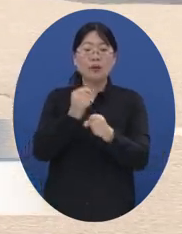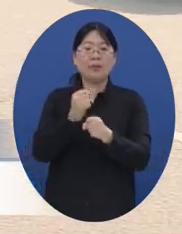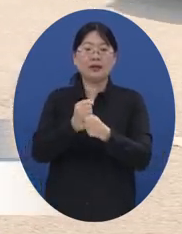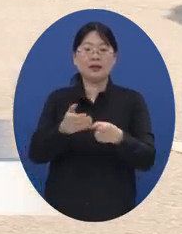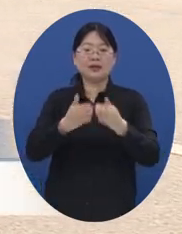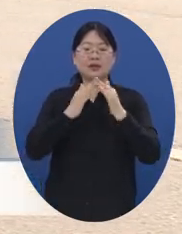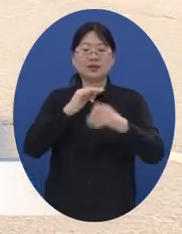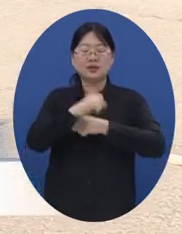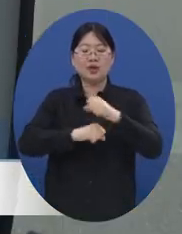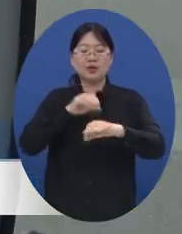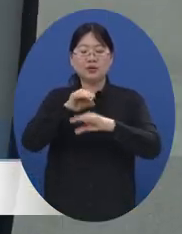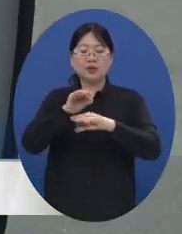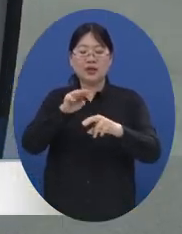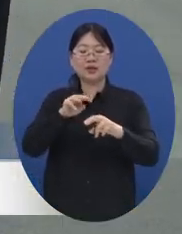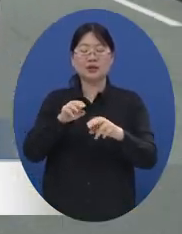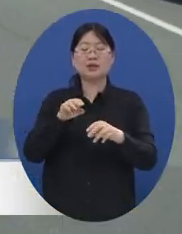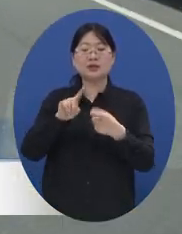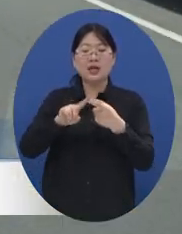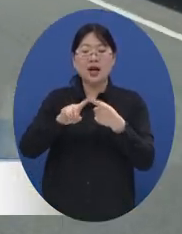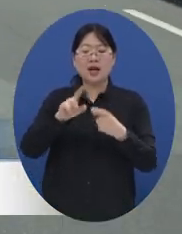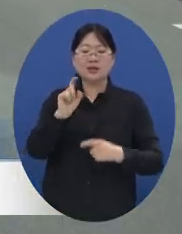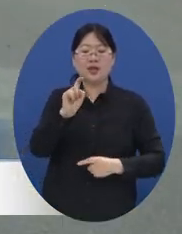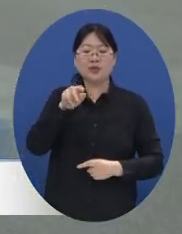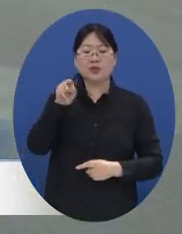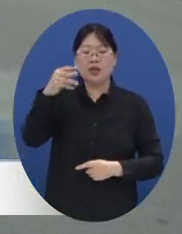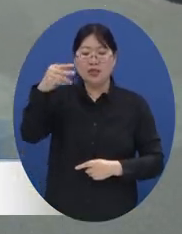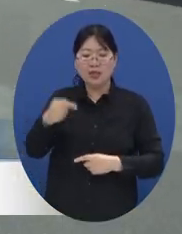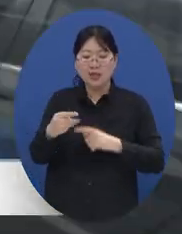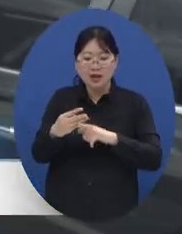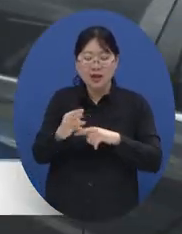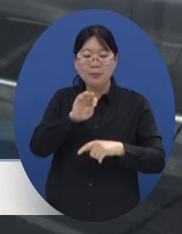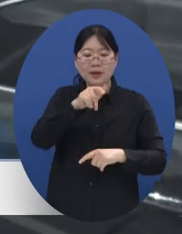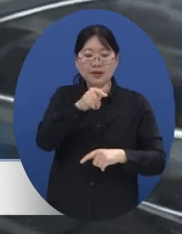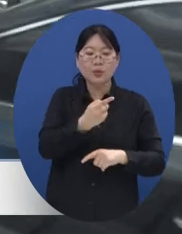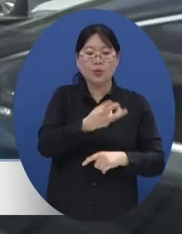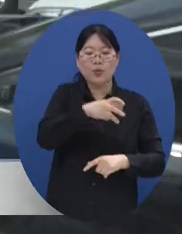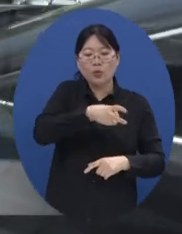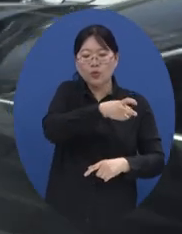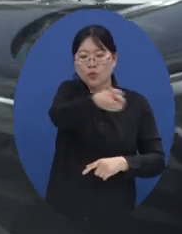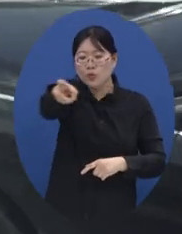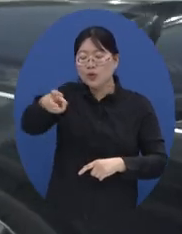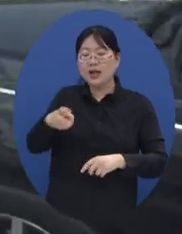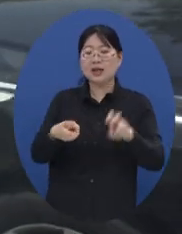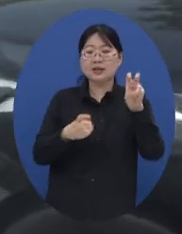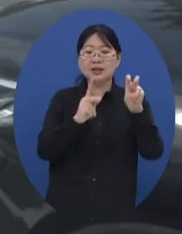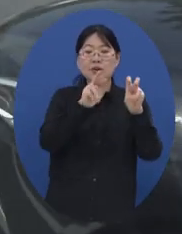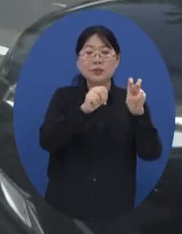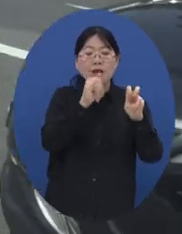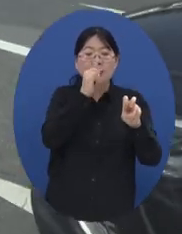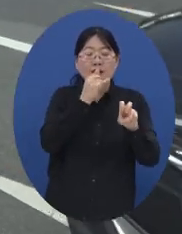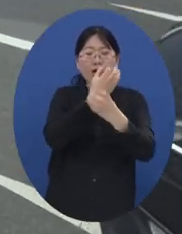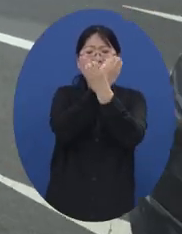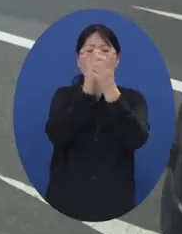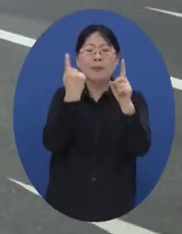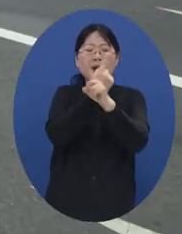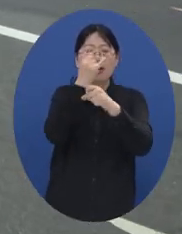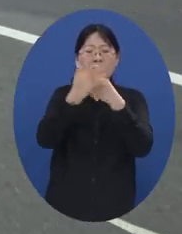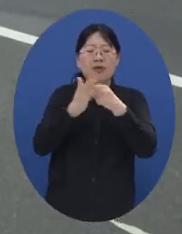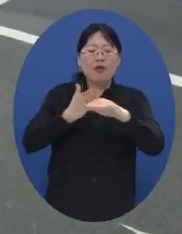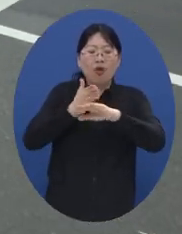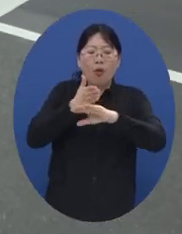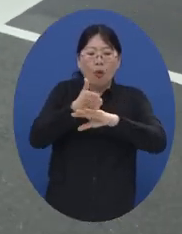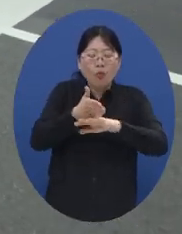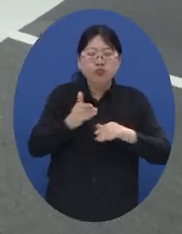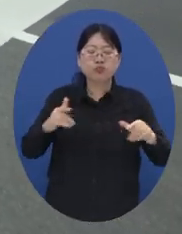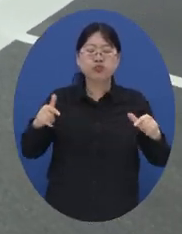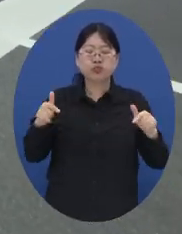경기도가 만든 자율주행차 제로셔틀이 판교 시내를 누빕니다. 시속 20km로 달리던 셔틀은 신호가 바뀌자